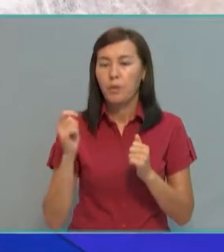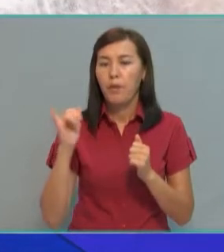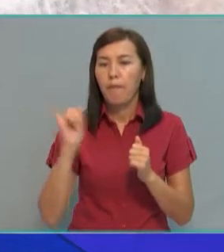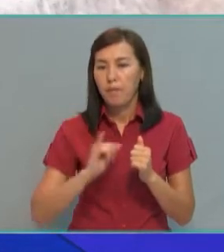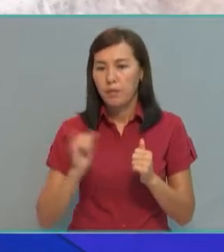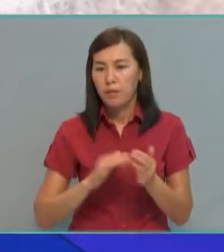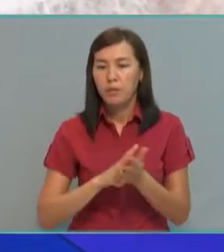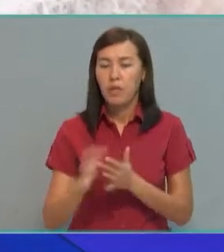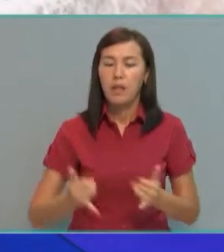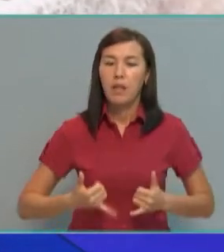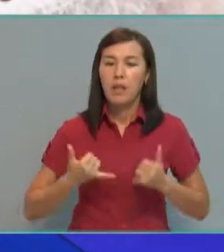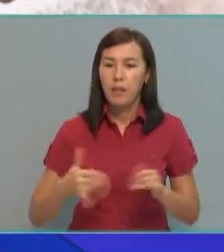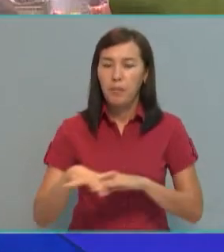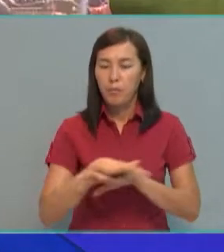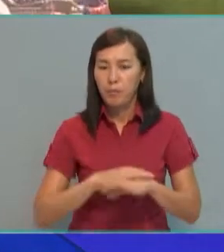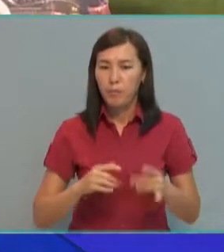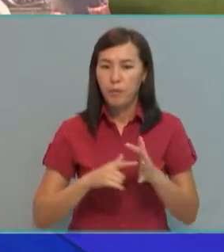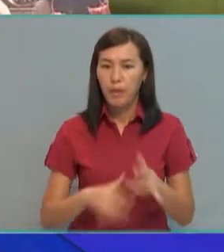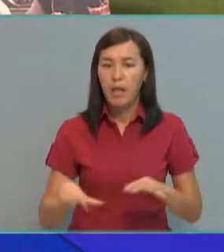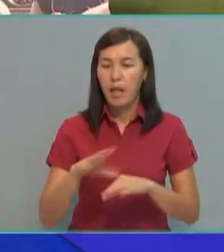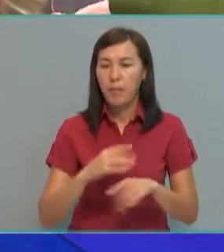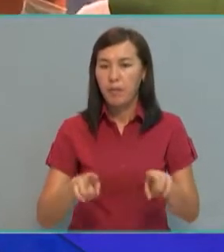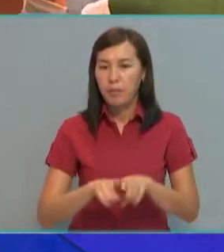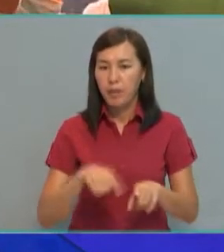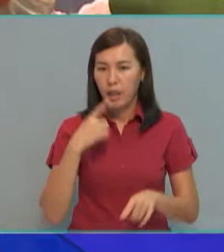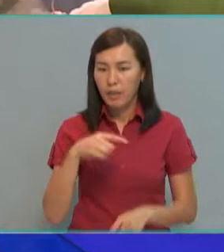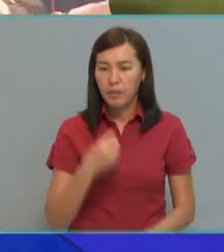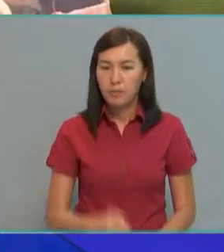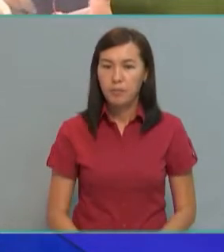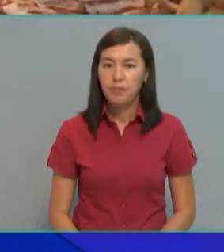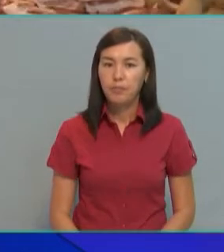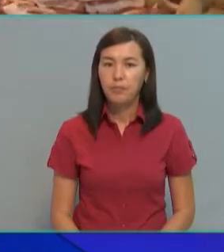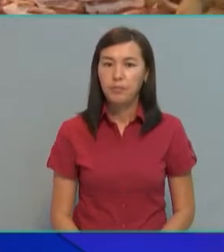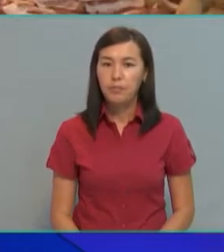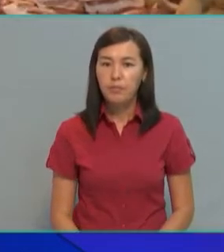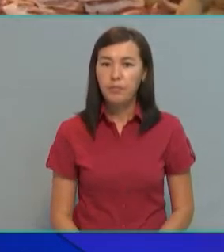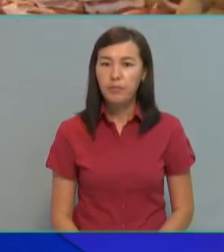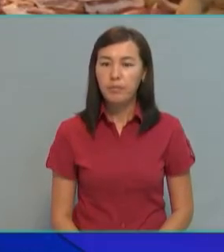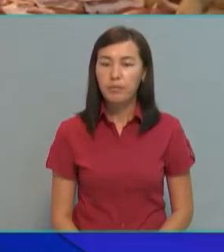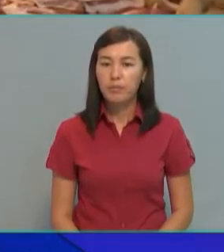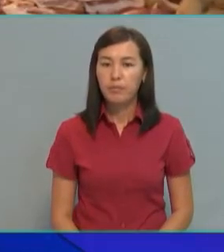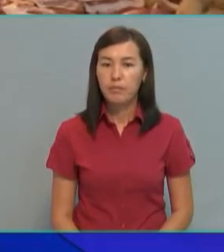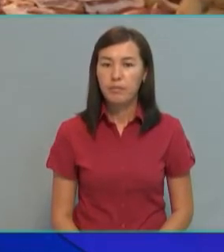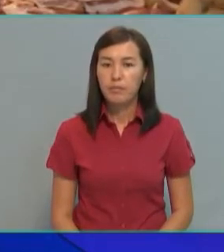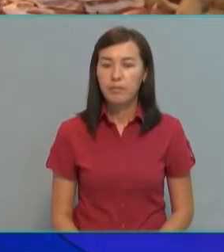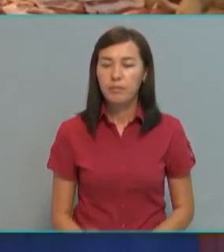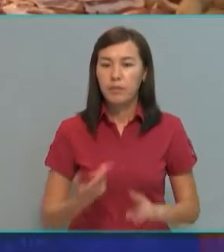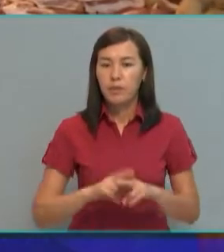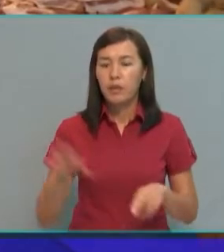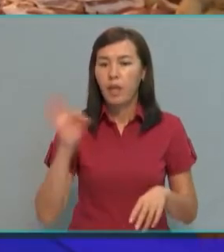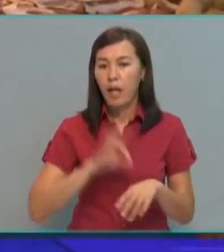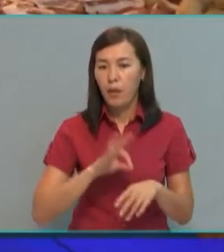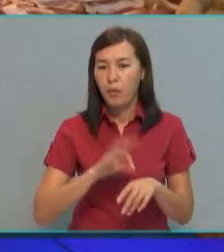күндерін тазалыққа арнап алған базар талап жалпыға ортақ дейді. Бұл енді мына жаман індет аурудың